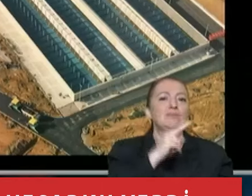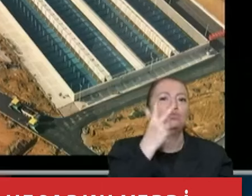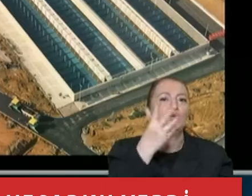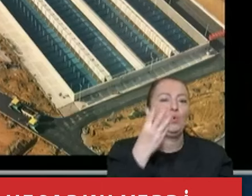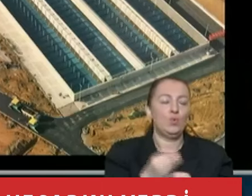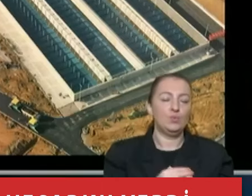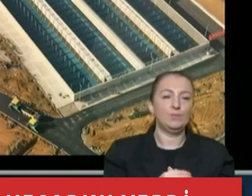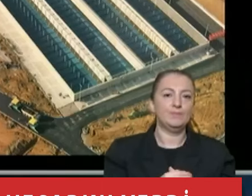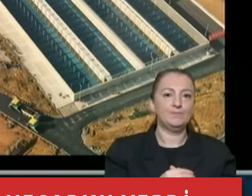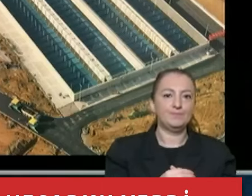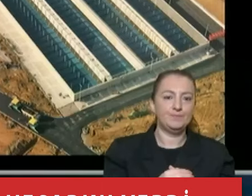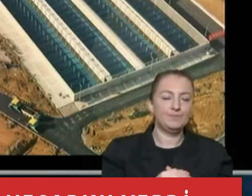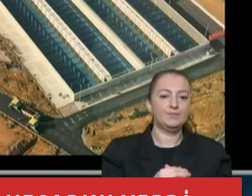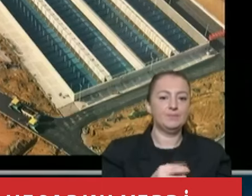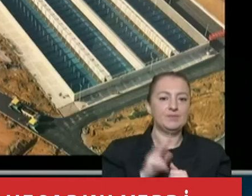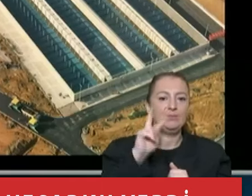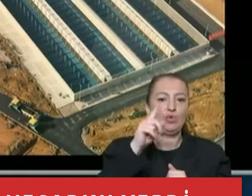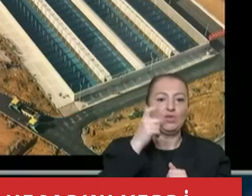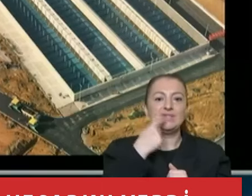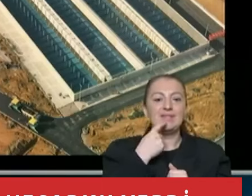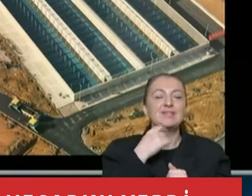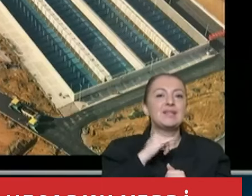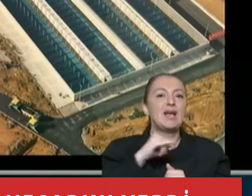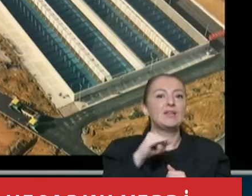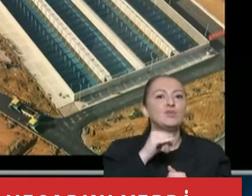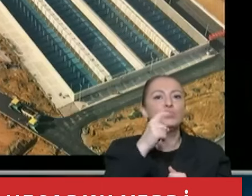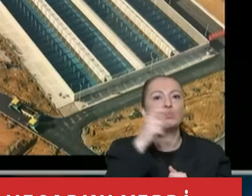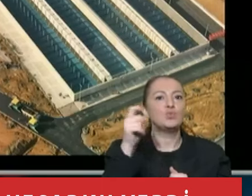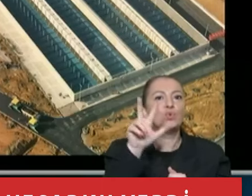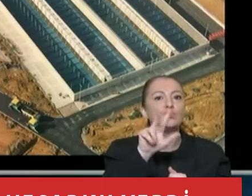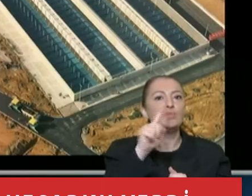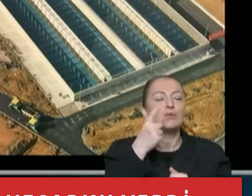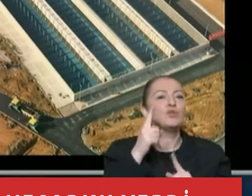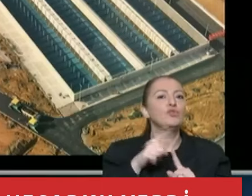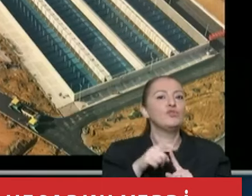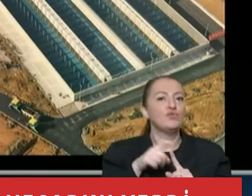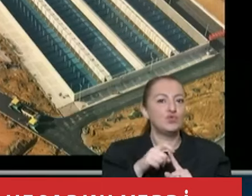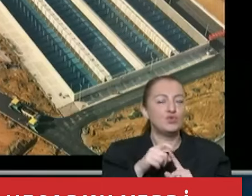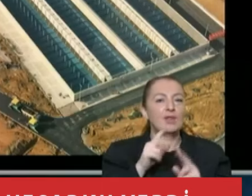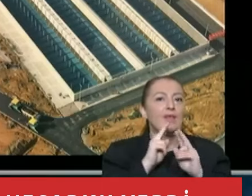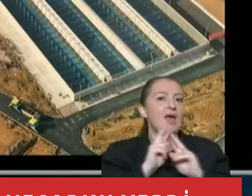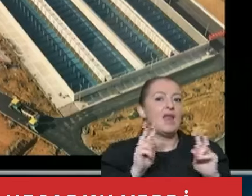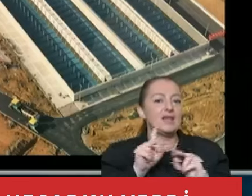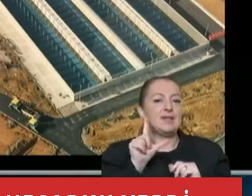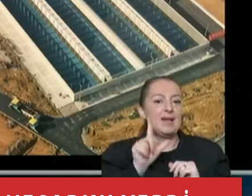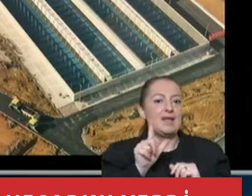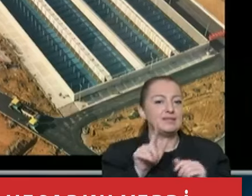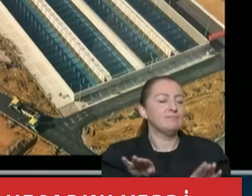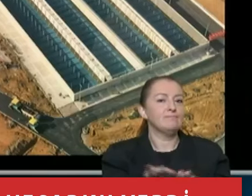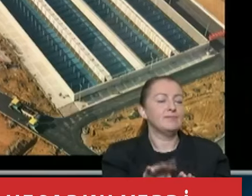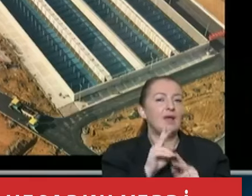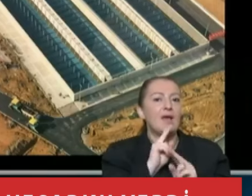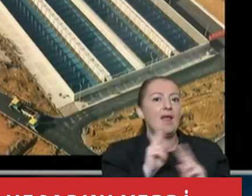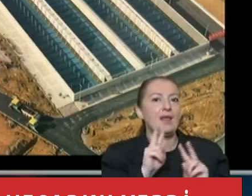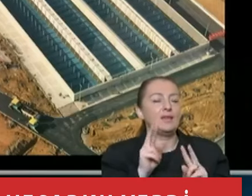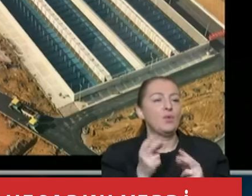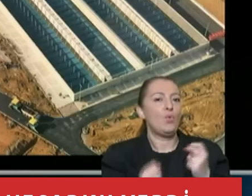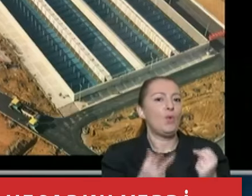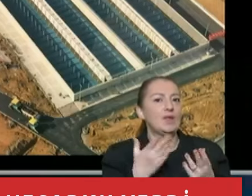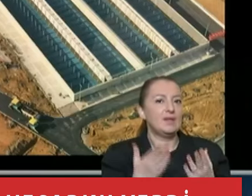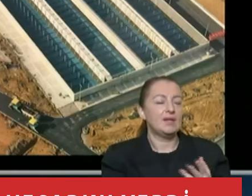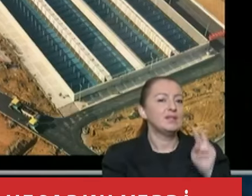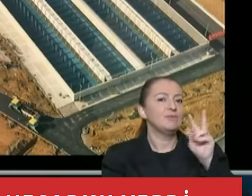düşürdük 2019 yılında yaklaşık 930. nüfusun enerji ihtiyacına eşdeğeri elektrik üretirken